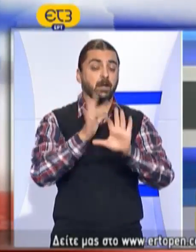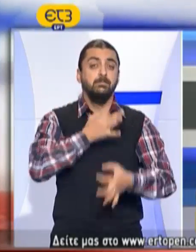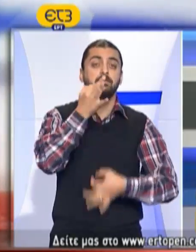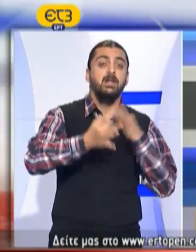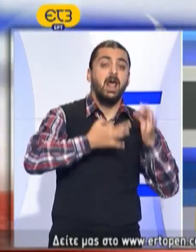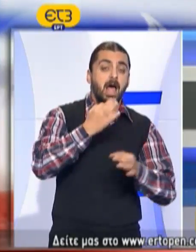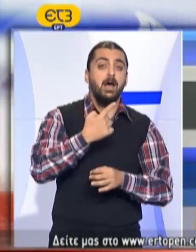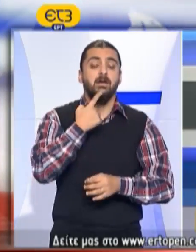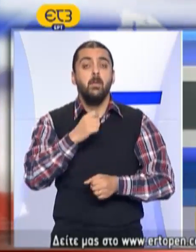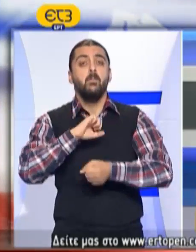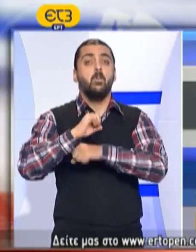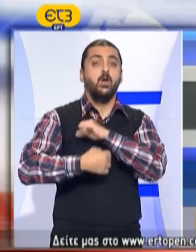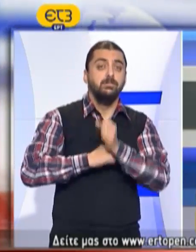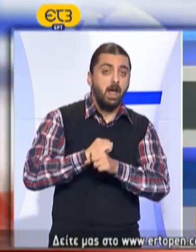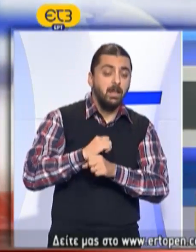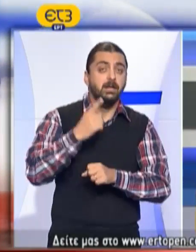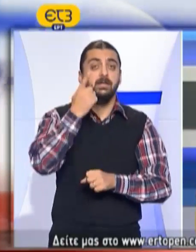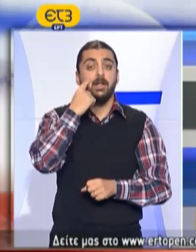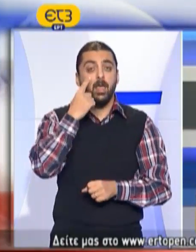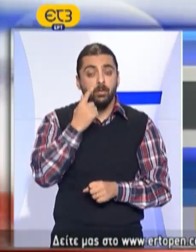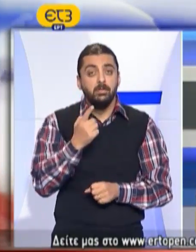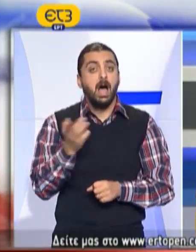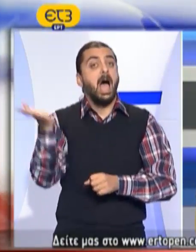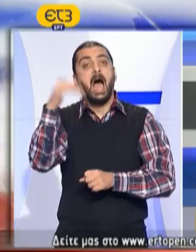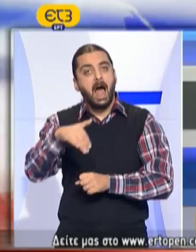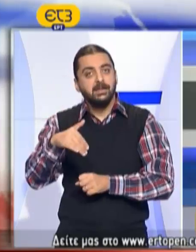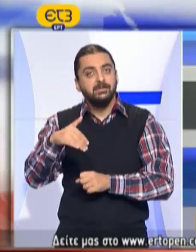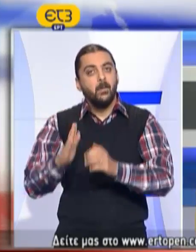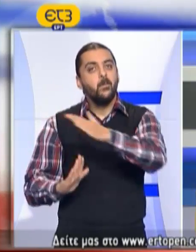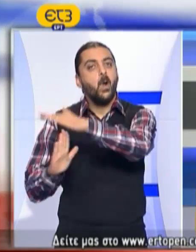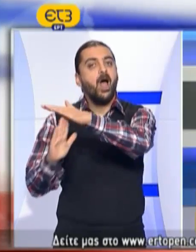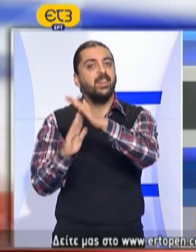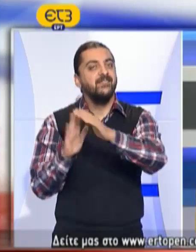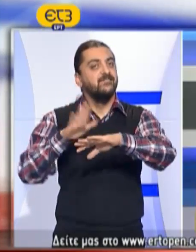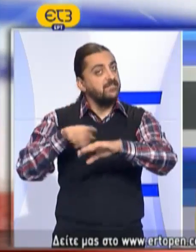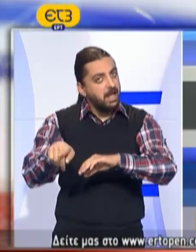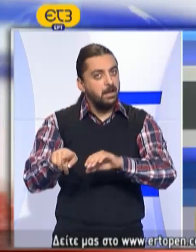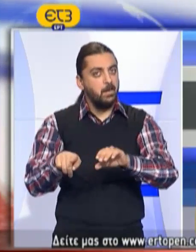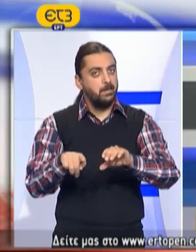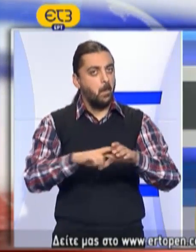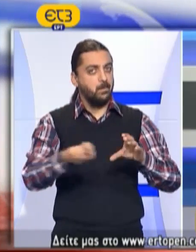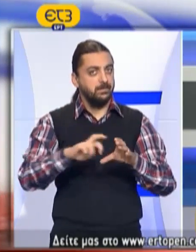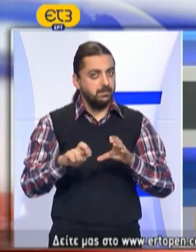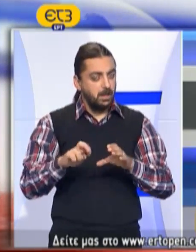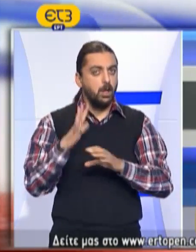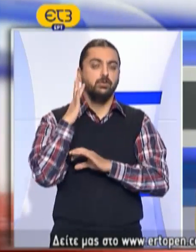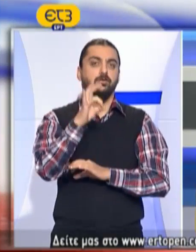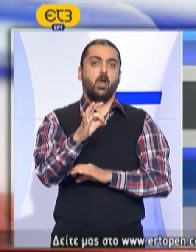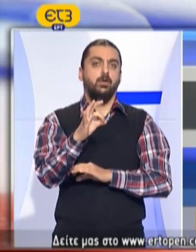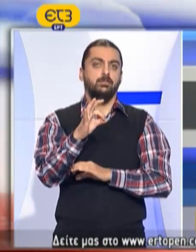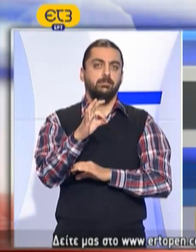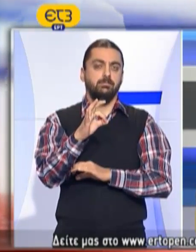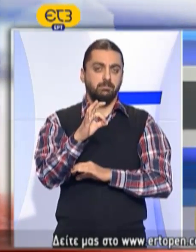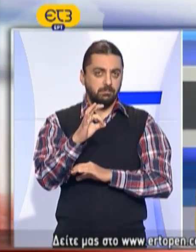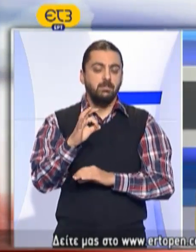για προσπάθειες να βρεθεί αν υπάρχουν και άλλοι συνδικαλιστές που εμπλέκονται. Προσπαθεί προφανώς να ενεχοποιήσει ολόκληρο